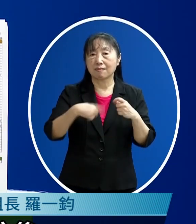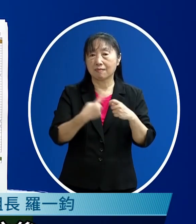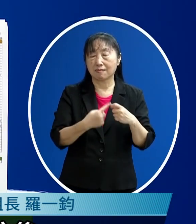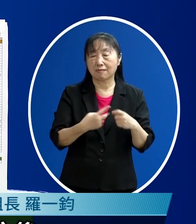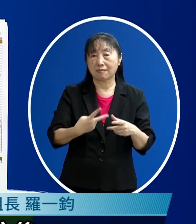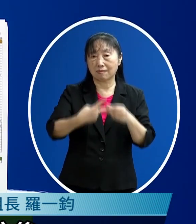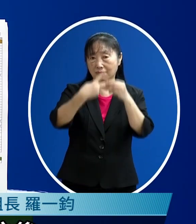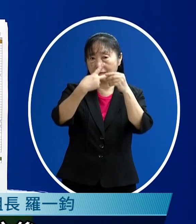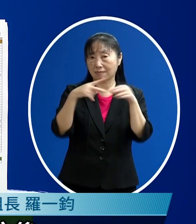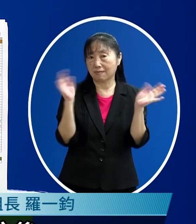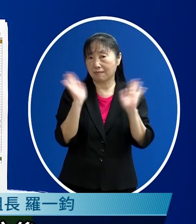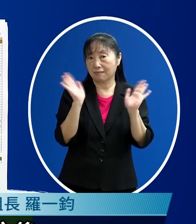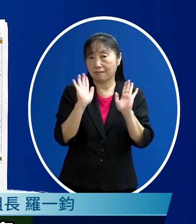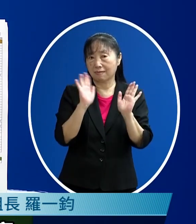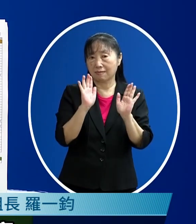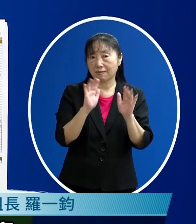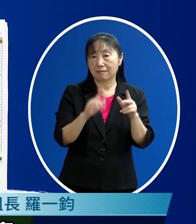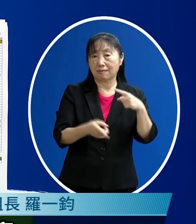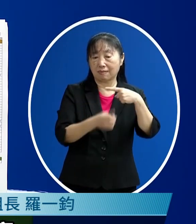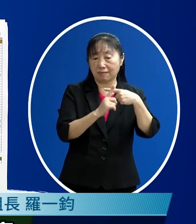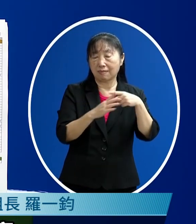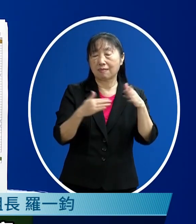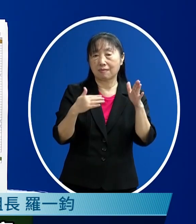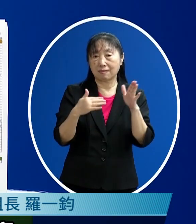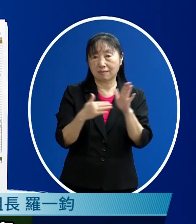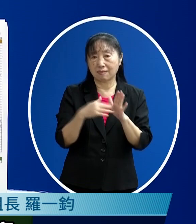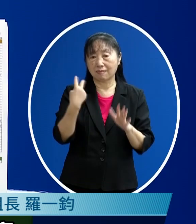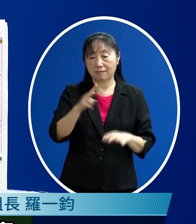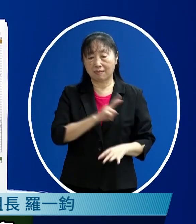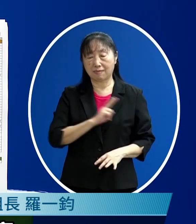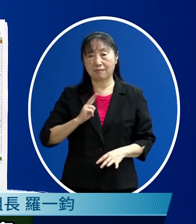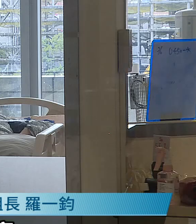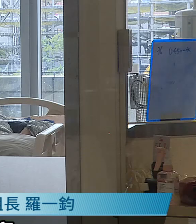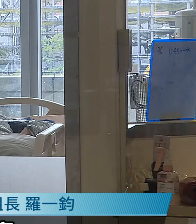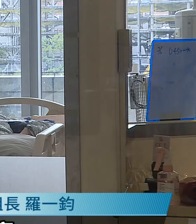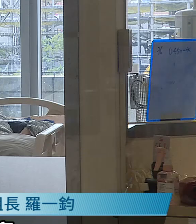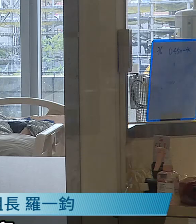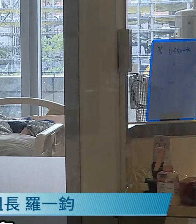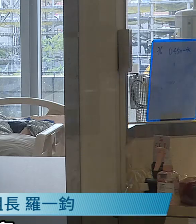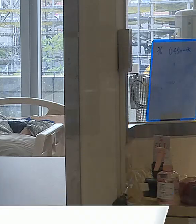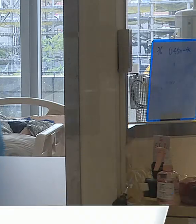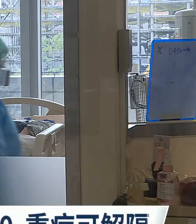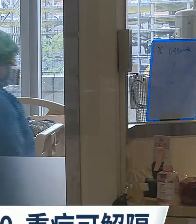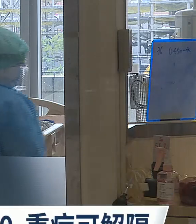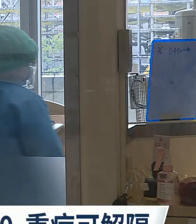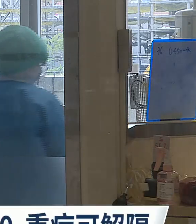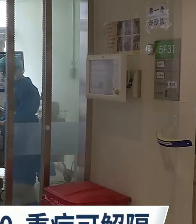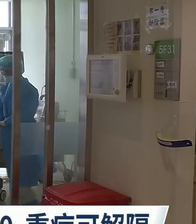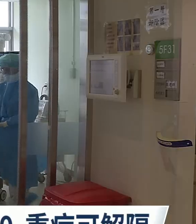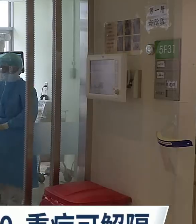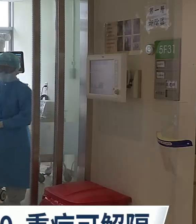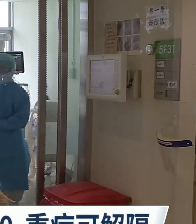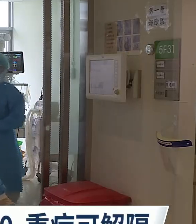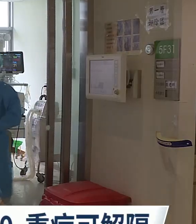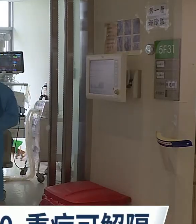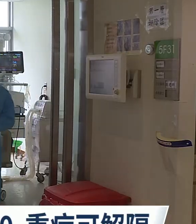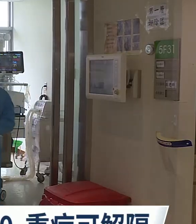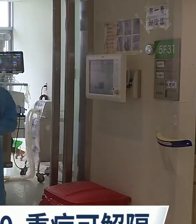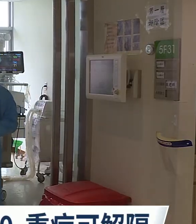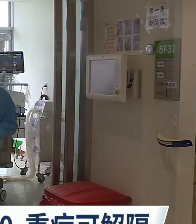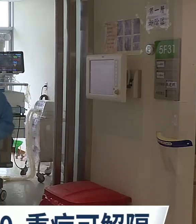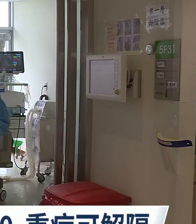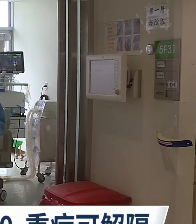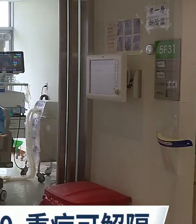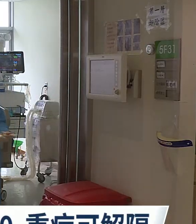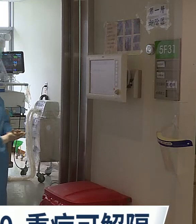来第二例这个儿童染疫之后有合并哮吼的这个个案。 另外，考量中重症个案经过适当治疗后症